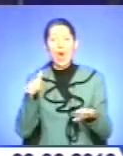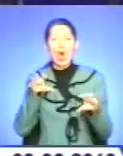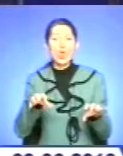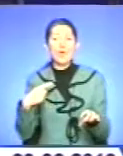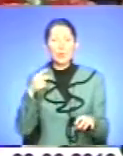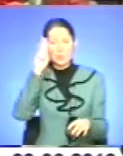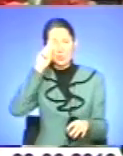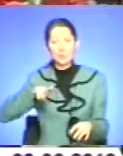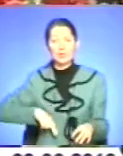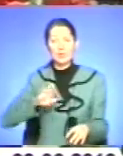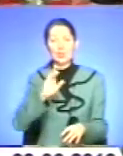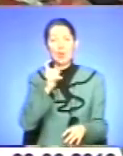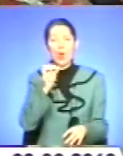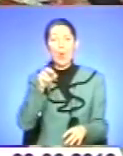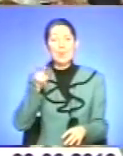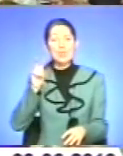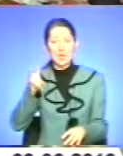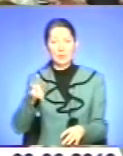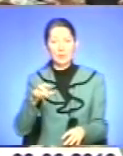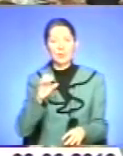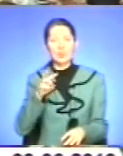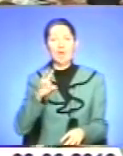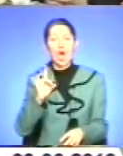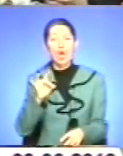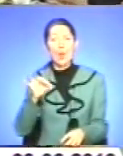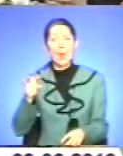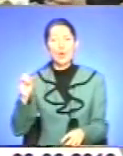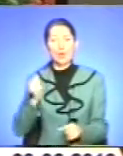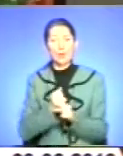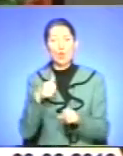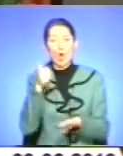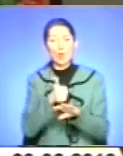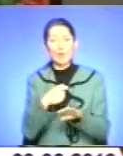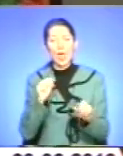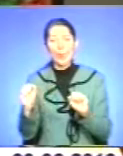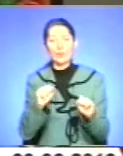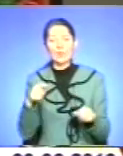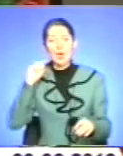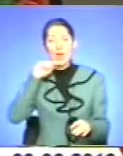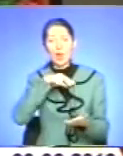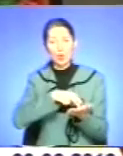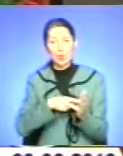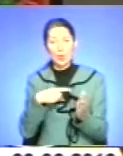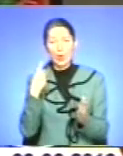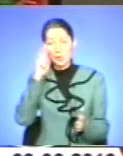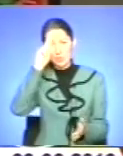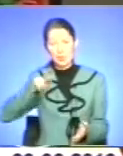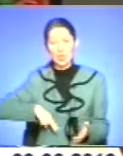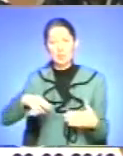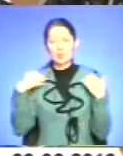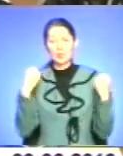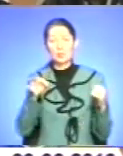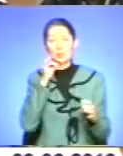Хоптян. Андрій Романюк працює у головному управлінні економіки облдержадміністрації. Спортом захоплюється з